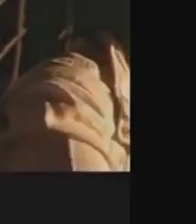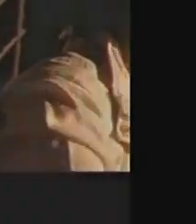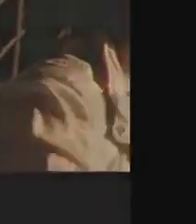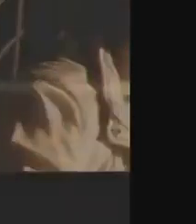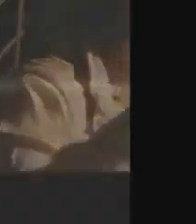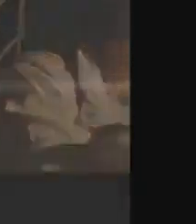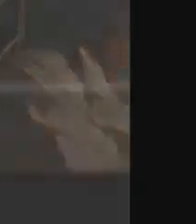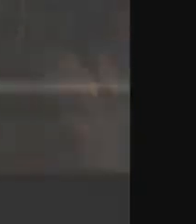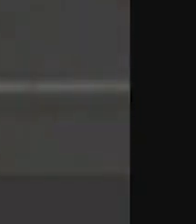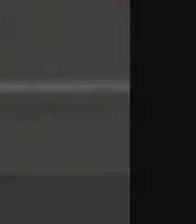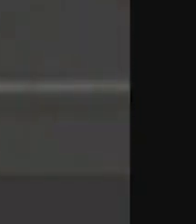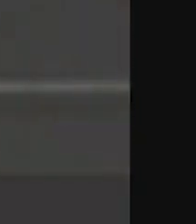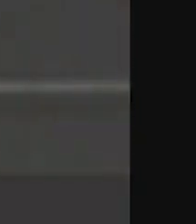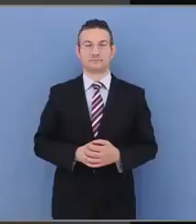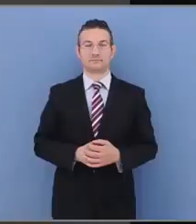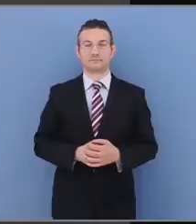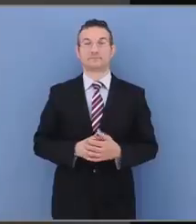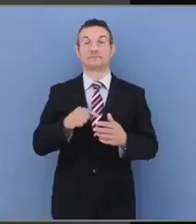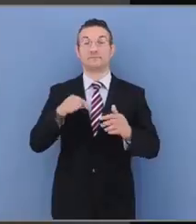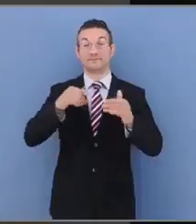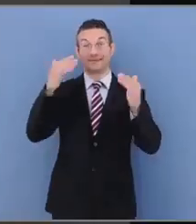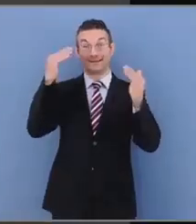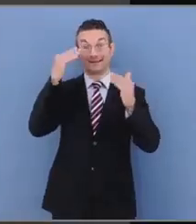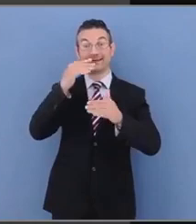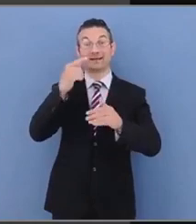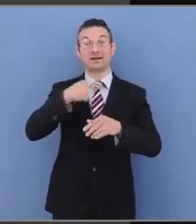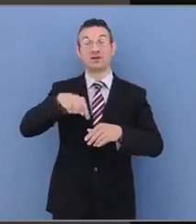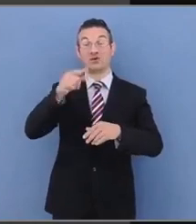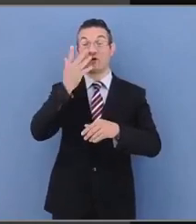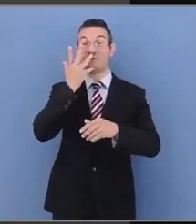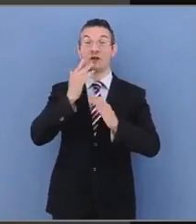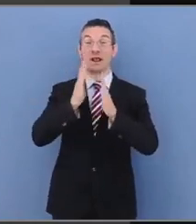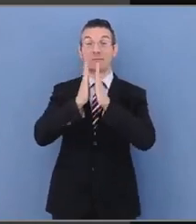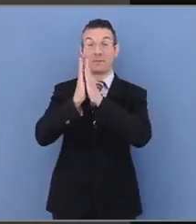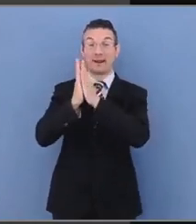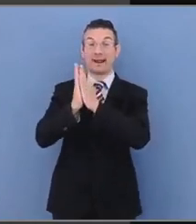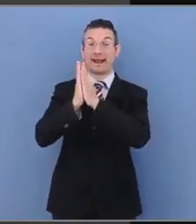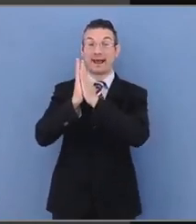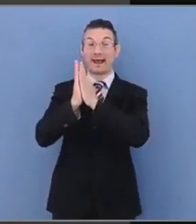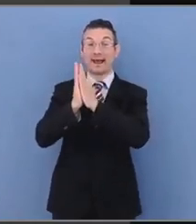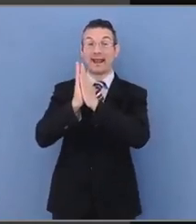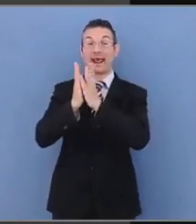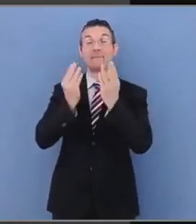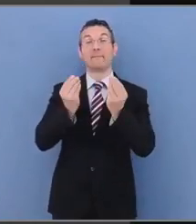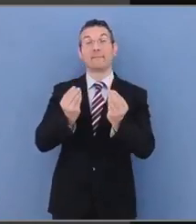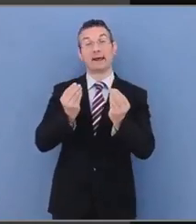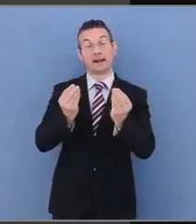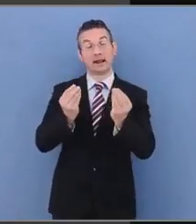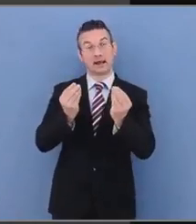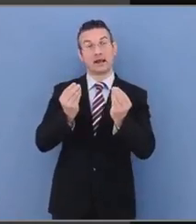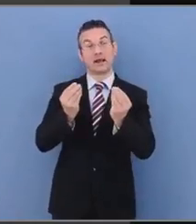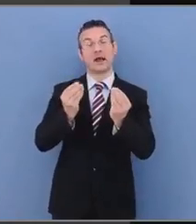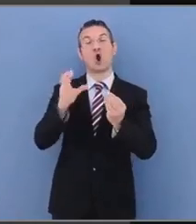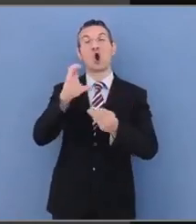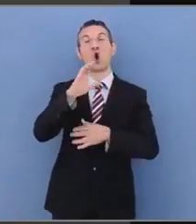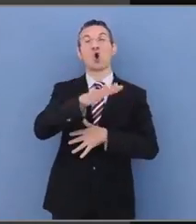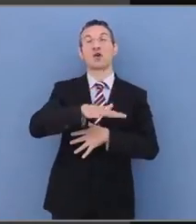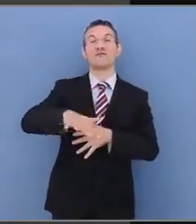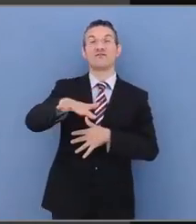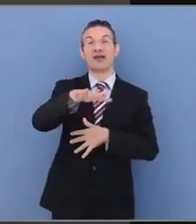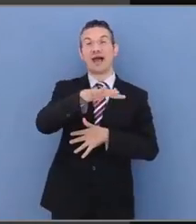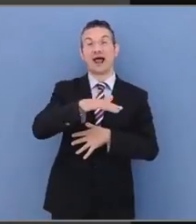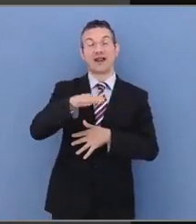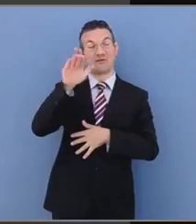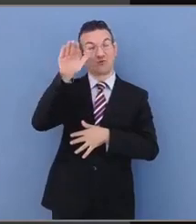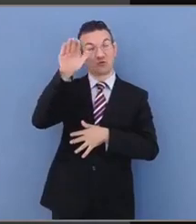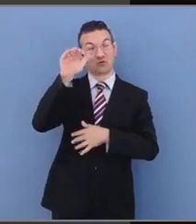Ma noi stasera vogliamo pregare perché un giorno il Cordiale si possa dire è